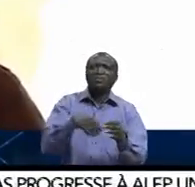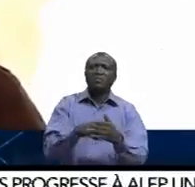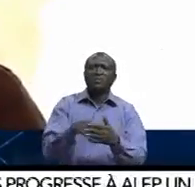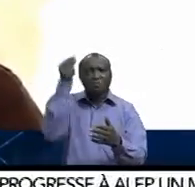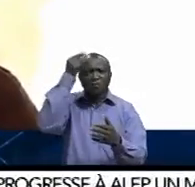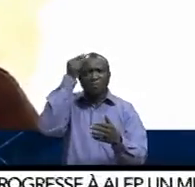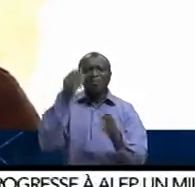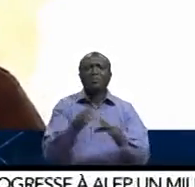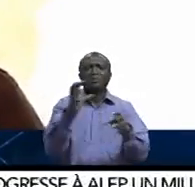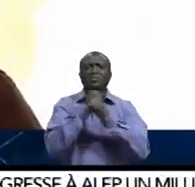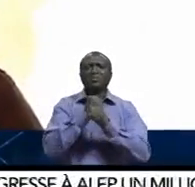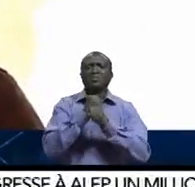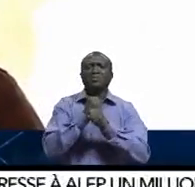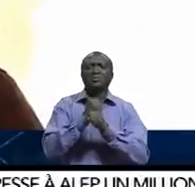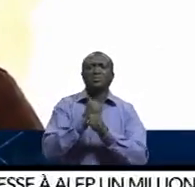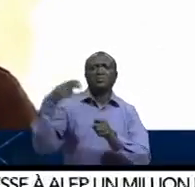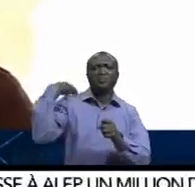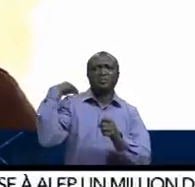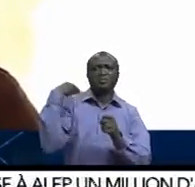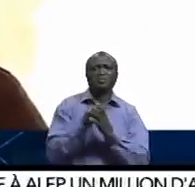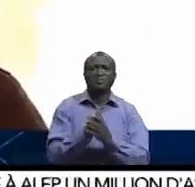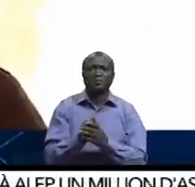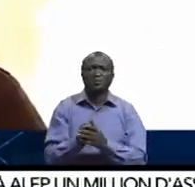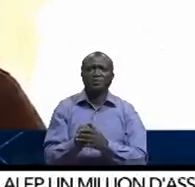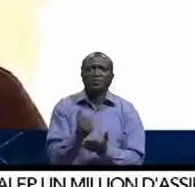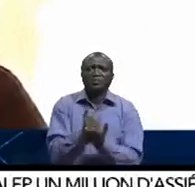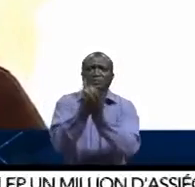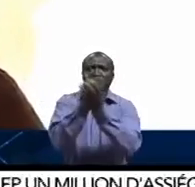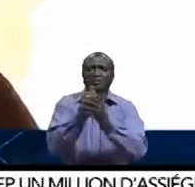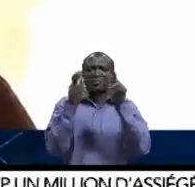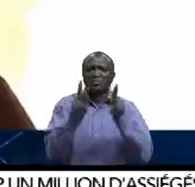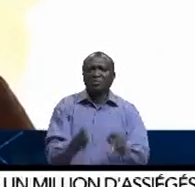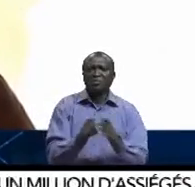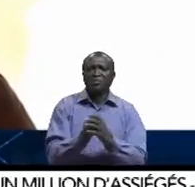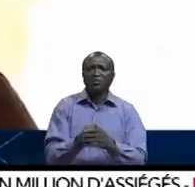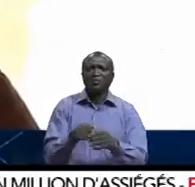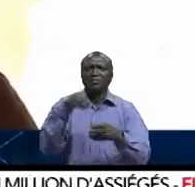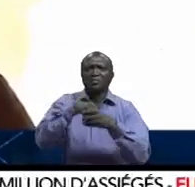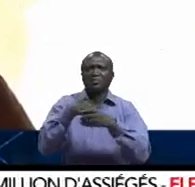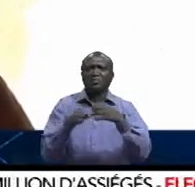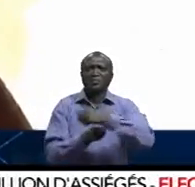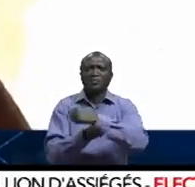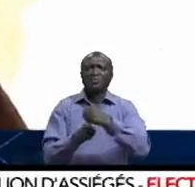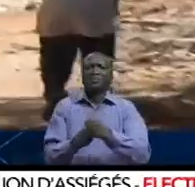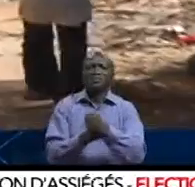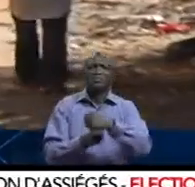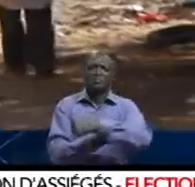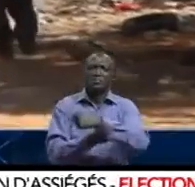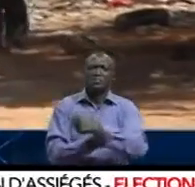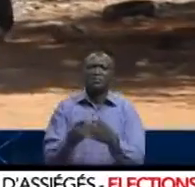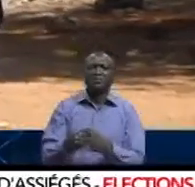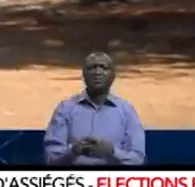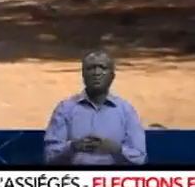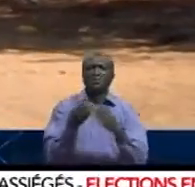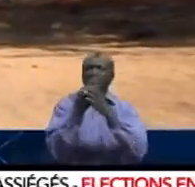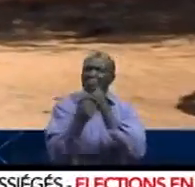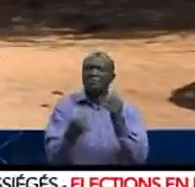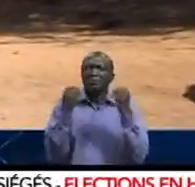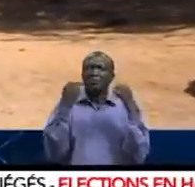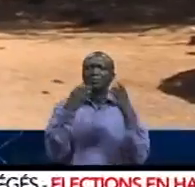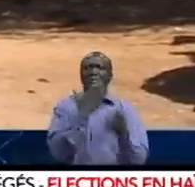le responsabilité et aider les gens la sécurité ça manque beaucoup de choses pour rappel le jeune